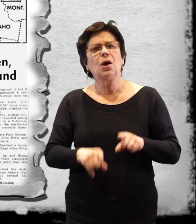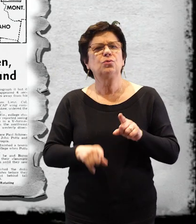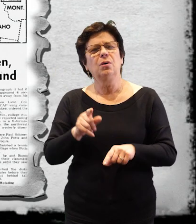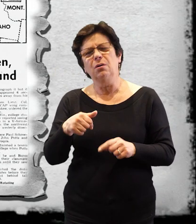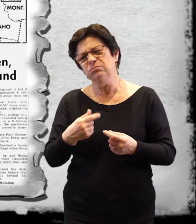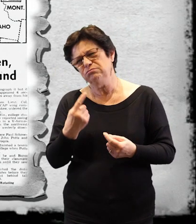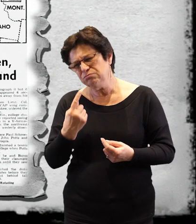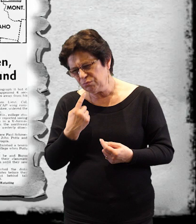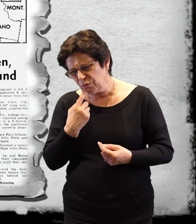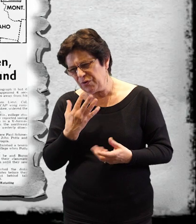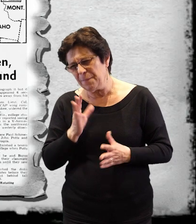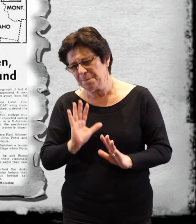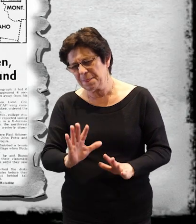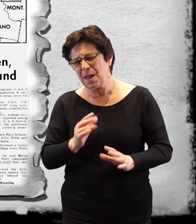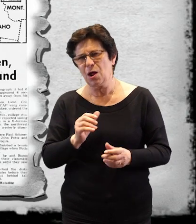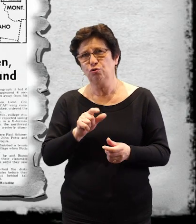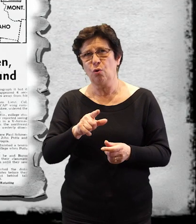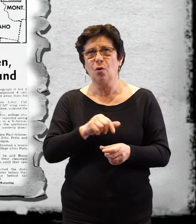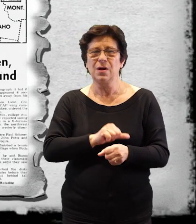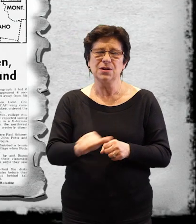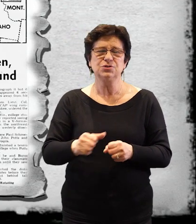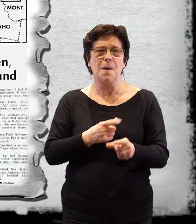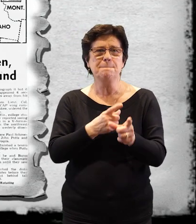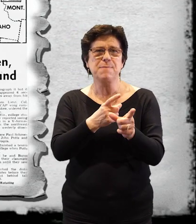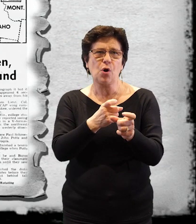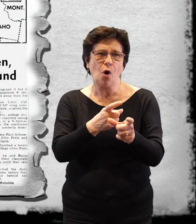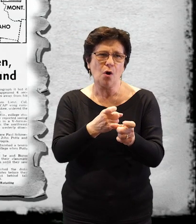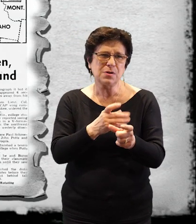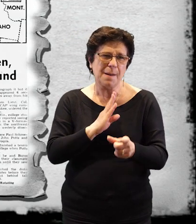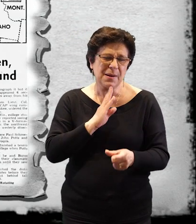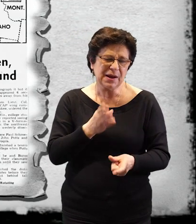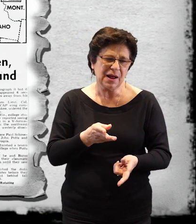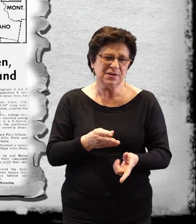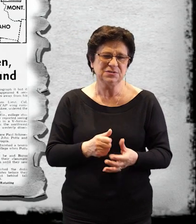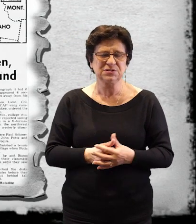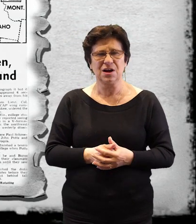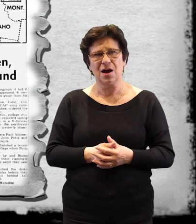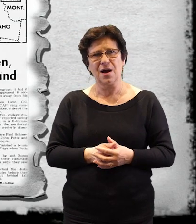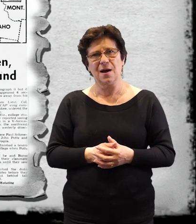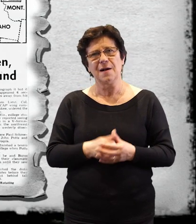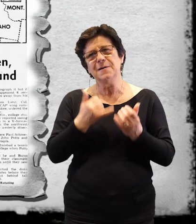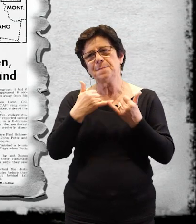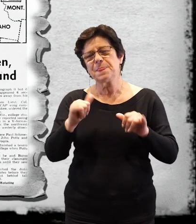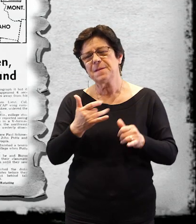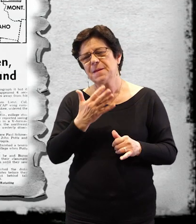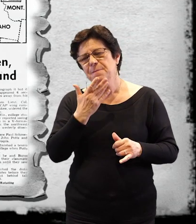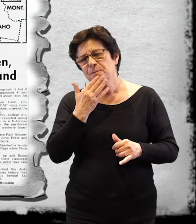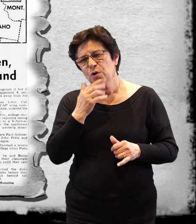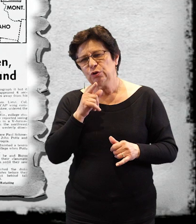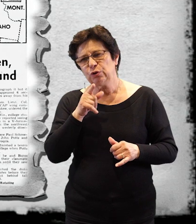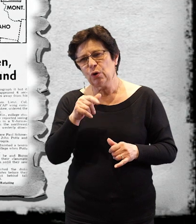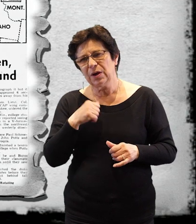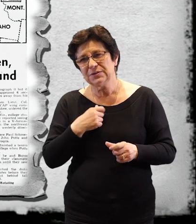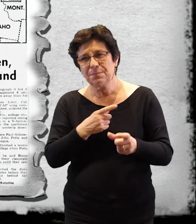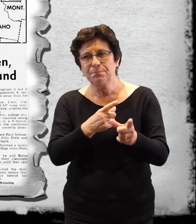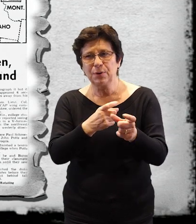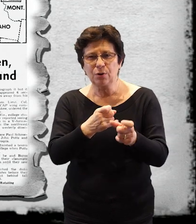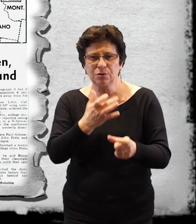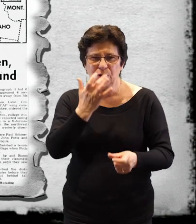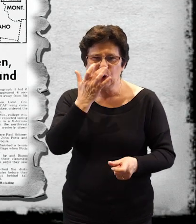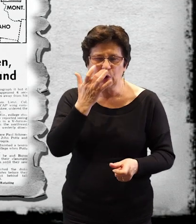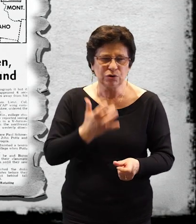to tak bardziej patriotyczne w Stanach Zjednoczonych nastawienie, ale też według niektórych to była broń rosyjska. No i